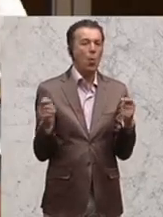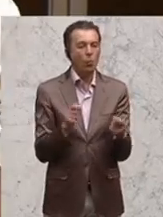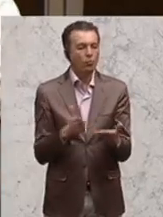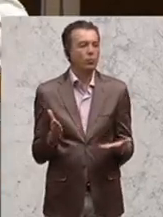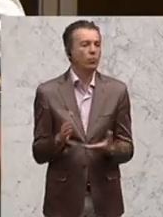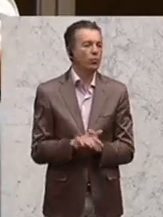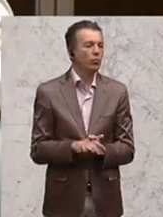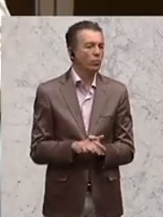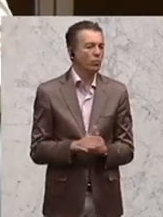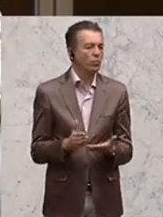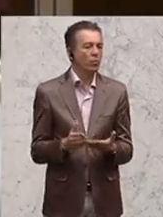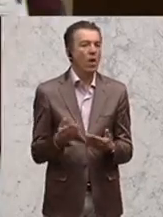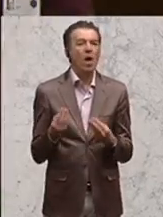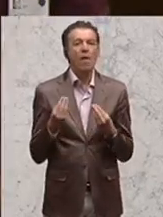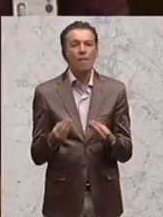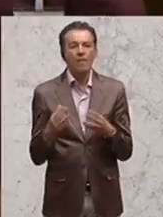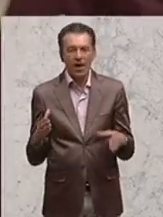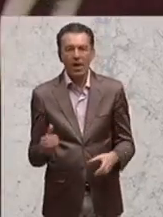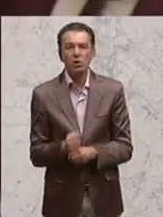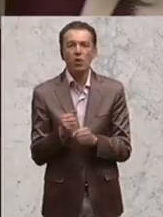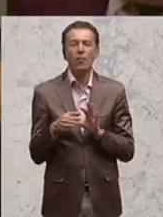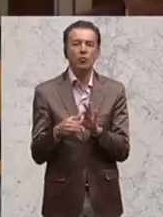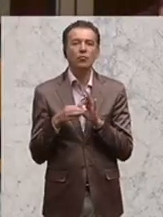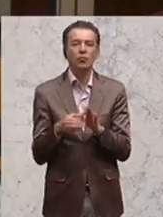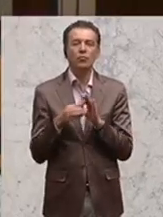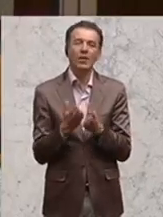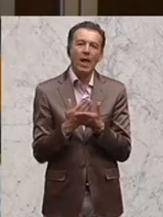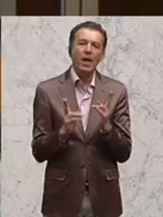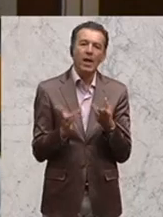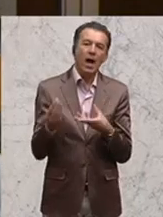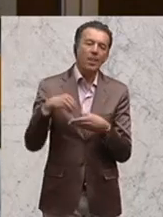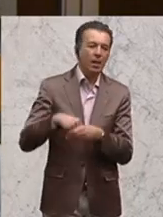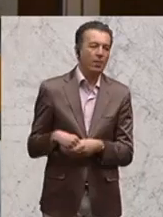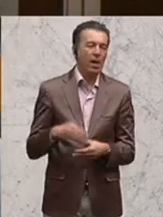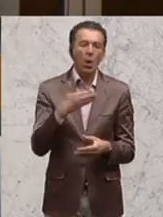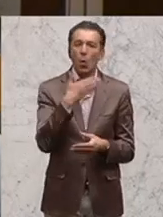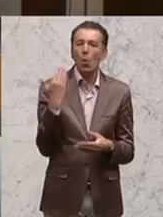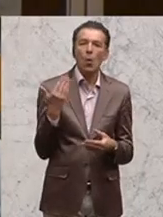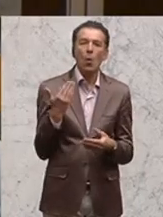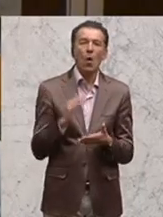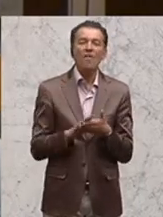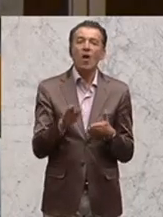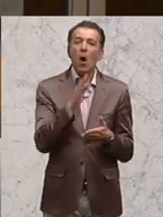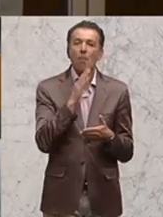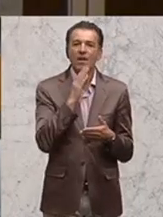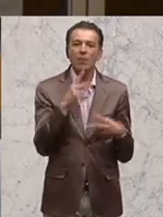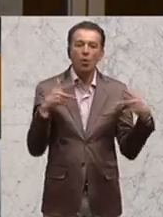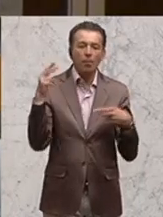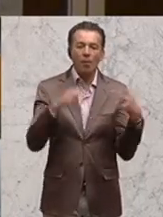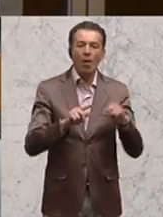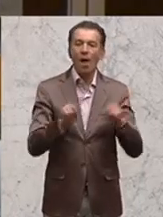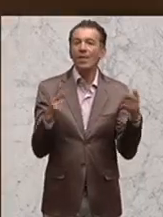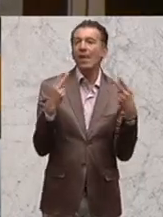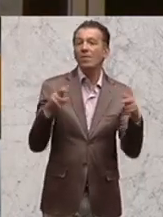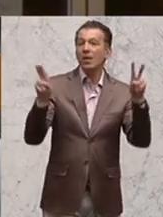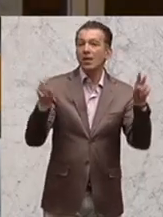wir darüber, wie wertschöpfungsbezogene Elemente eine Rolle spielen können, aber nicht, wie wir einschneiden bei den Pensionen und bei anderen